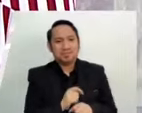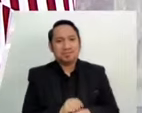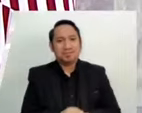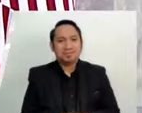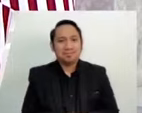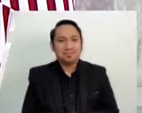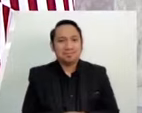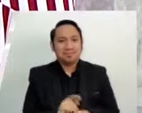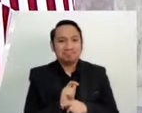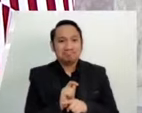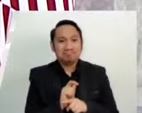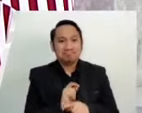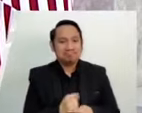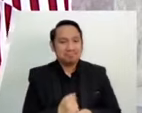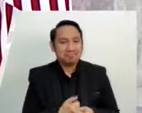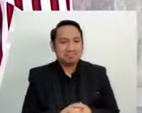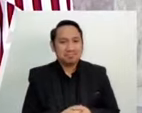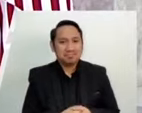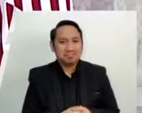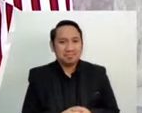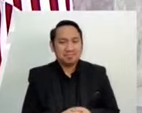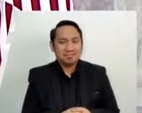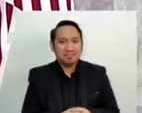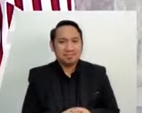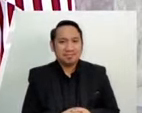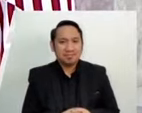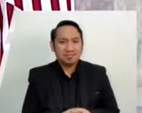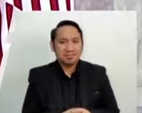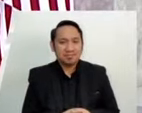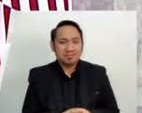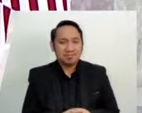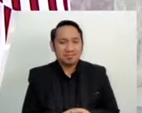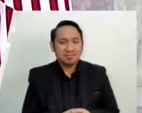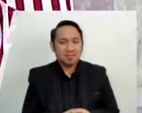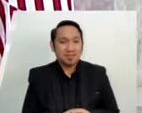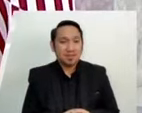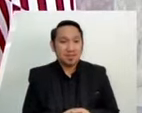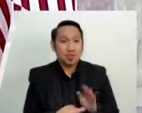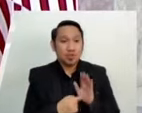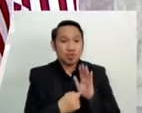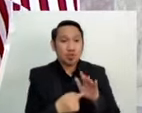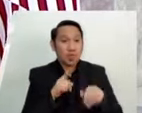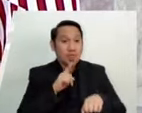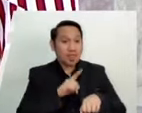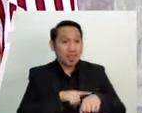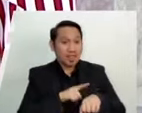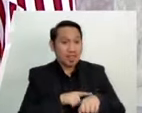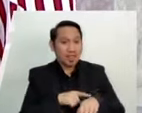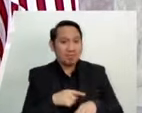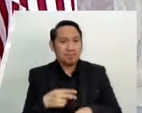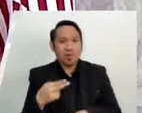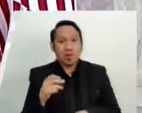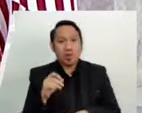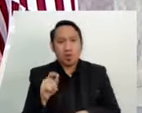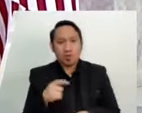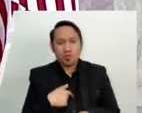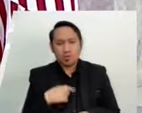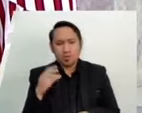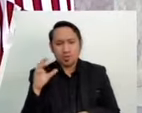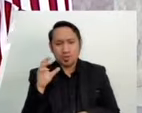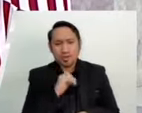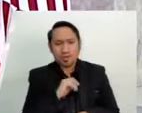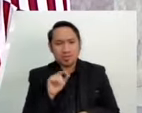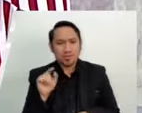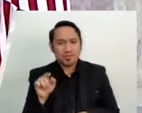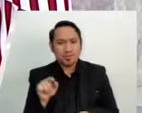So, nagpasikat ng It's Showtime host sa paghuhula ng top answer sa Family Feud. Bago yan na-reveal